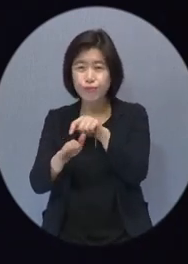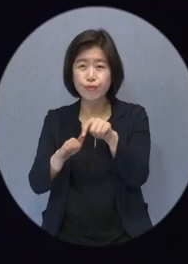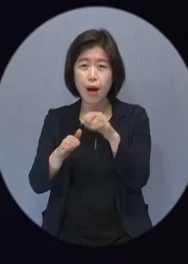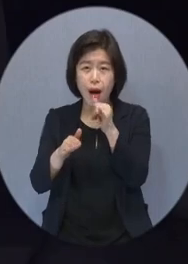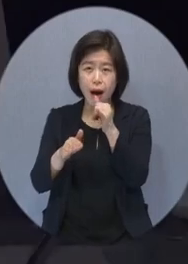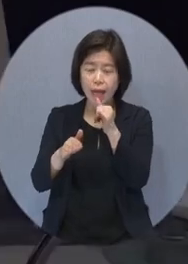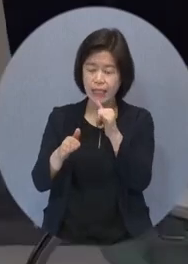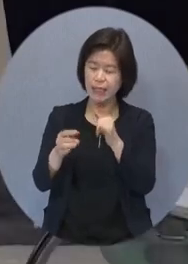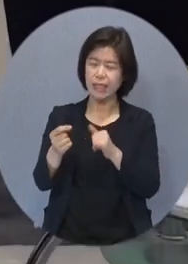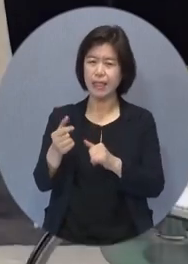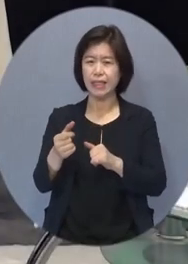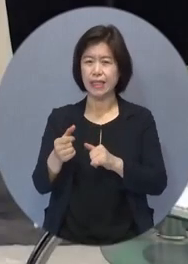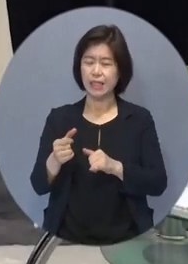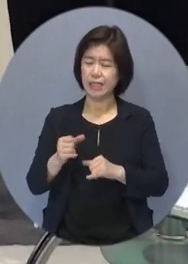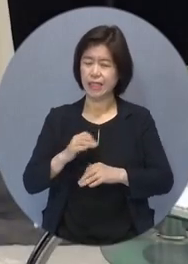몰랐을까.